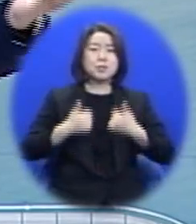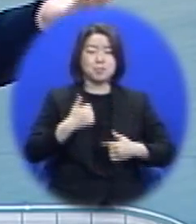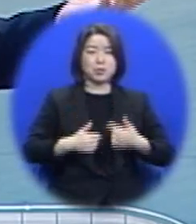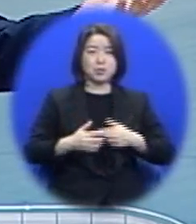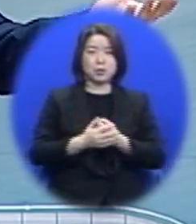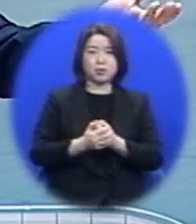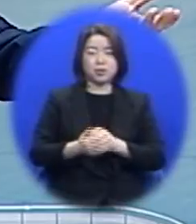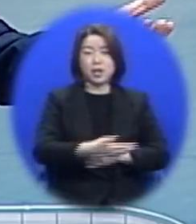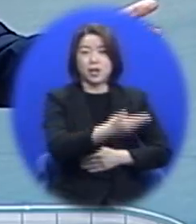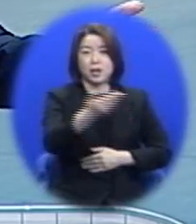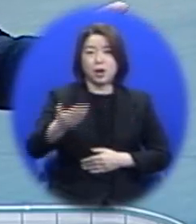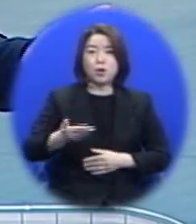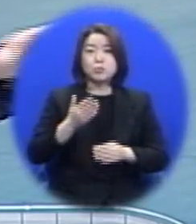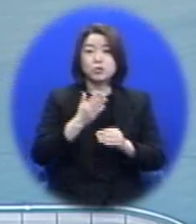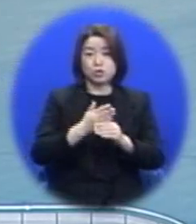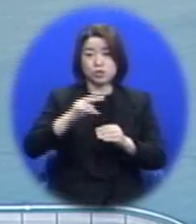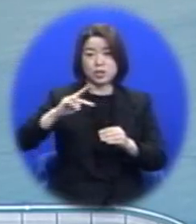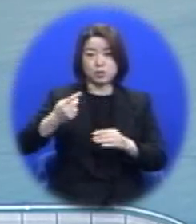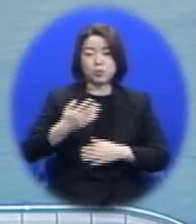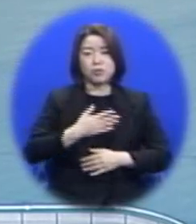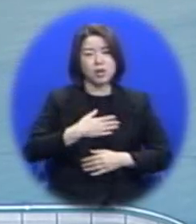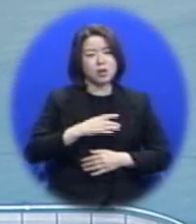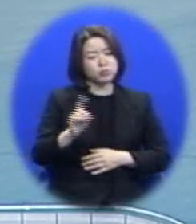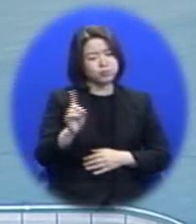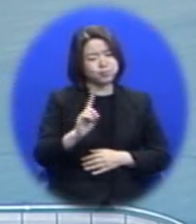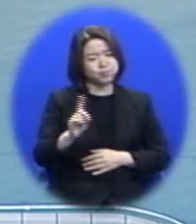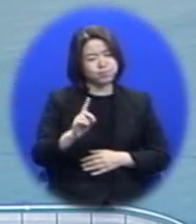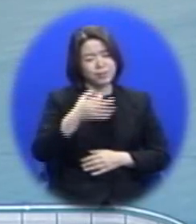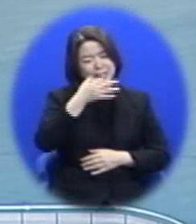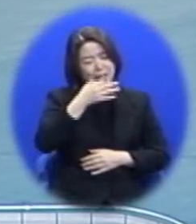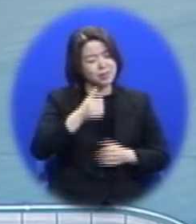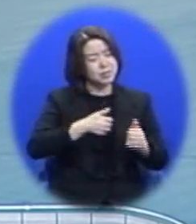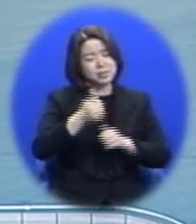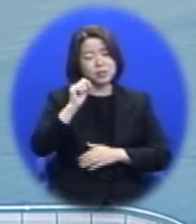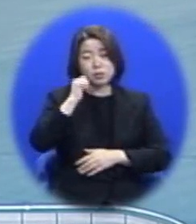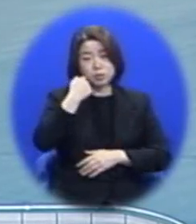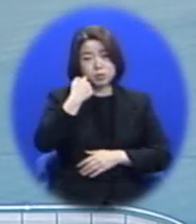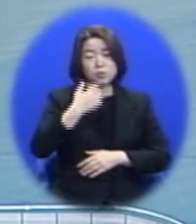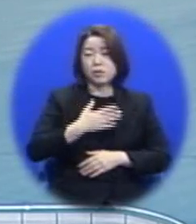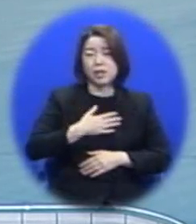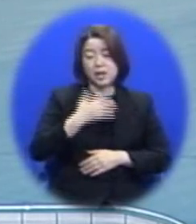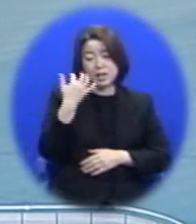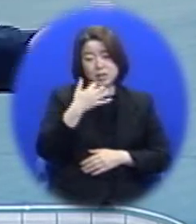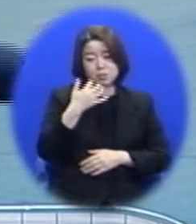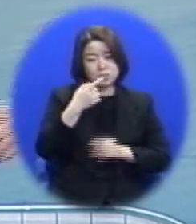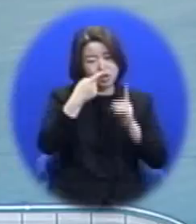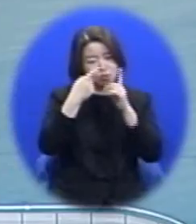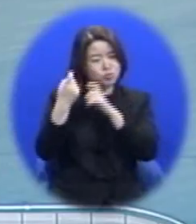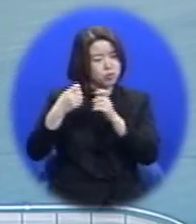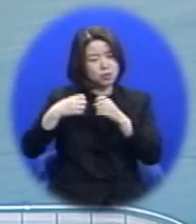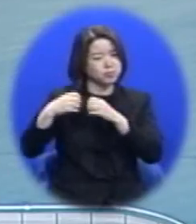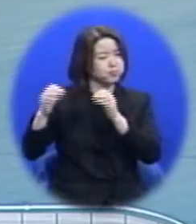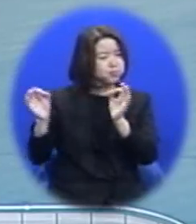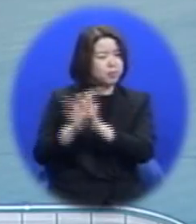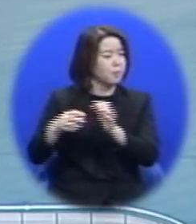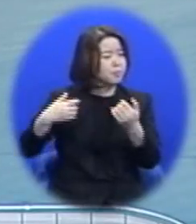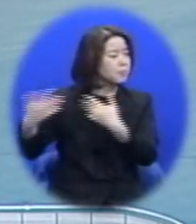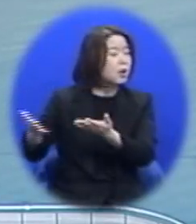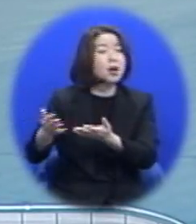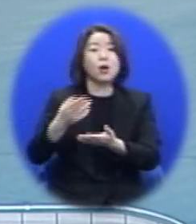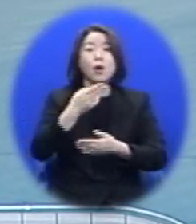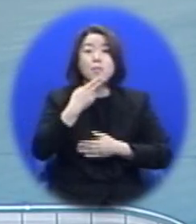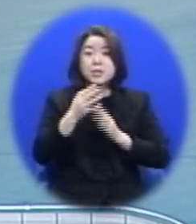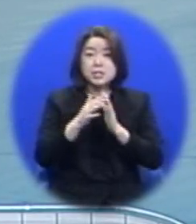여러분 중에도 아, 나 도대체 탐심을 이길 수도 없고 나는 음란한 유혹을 떨쳐버릴 수도 없다고 생각하시는